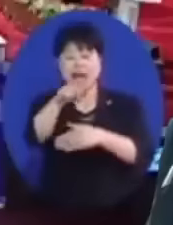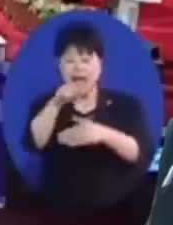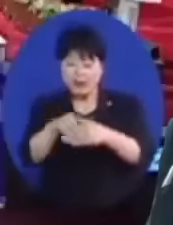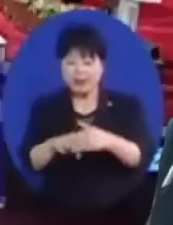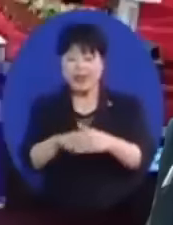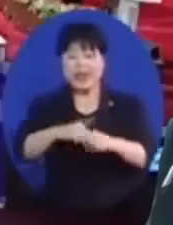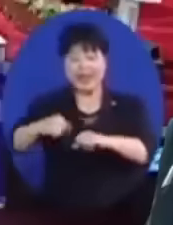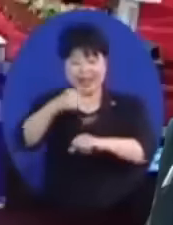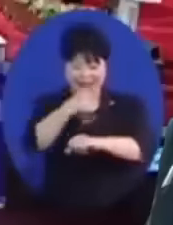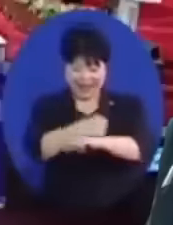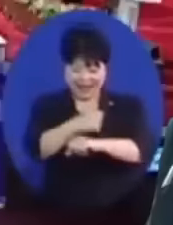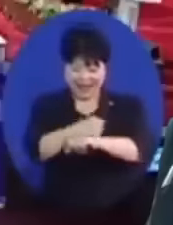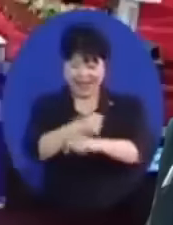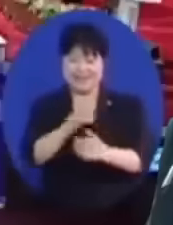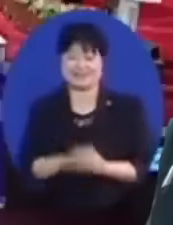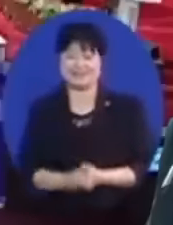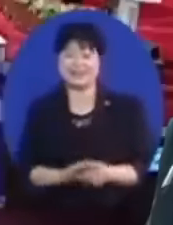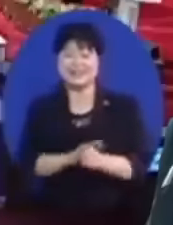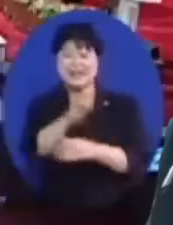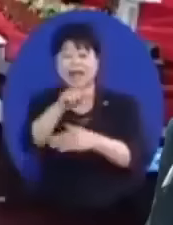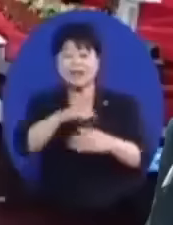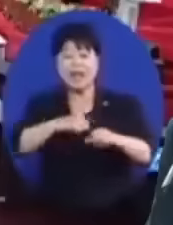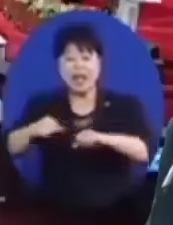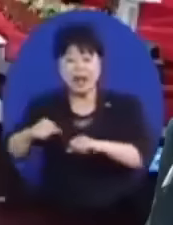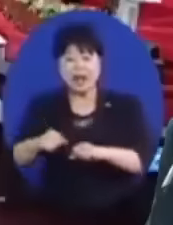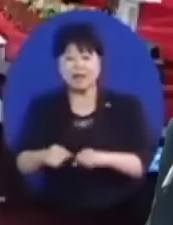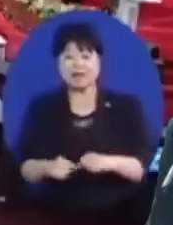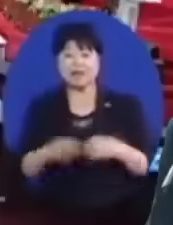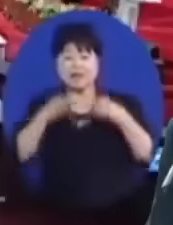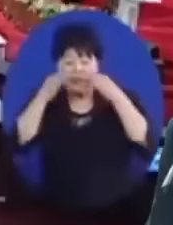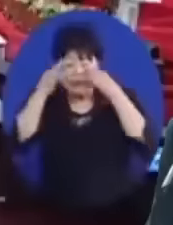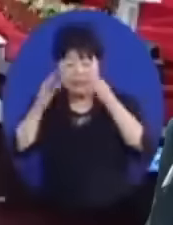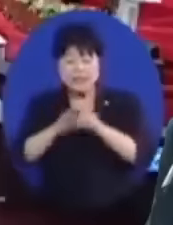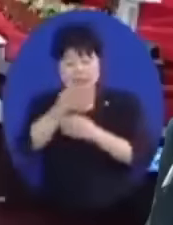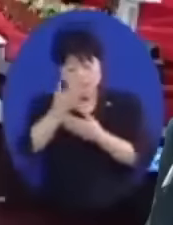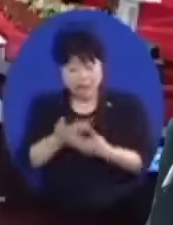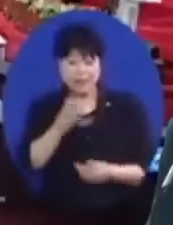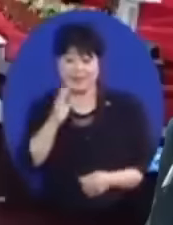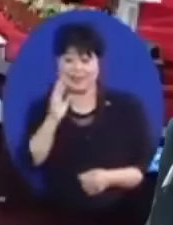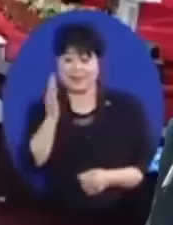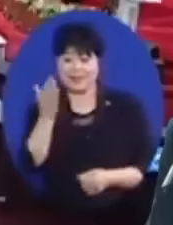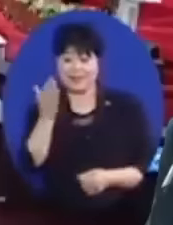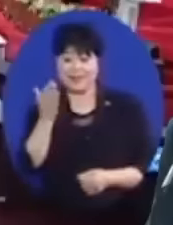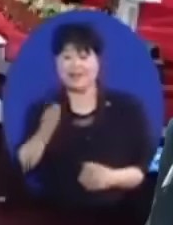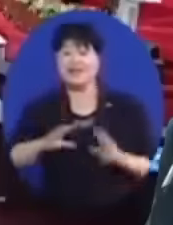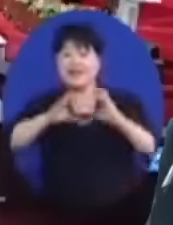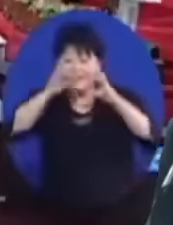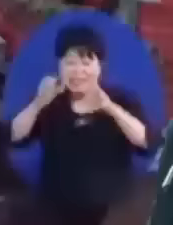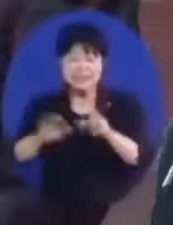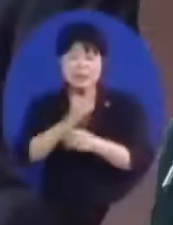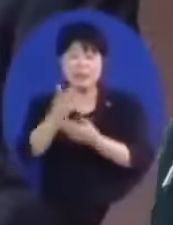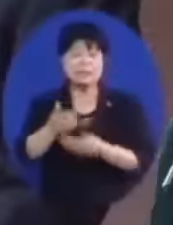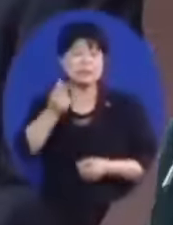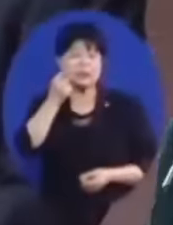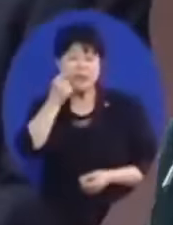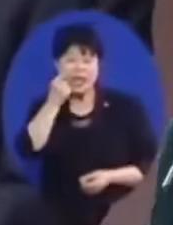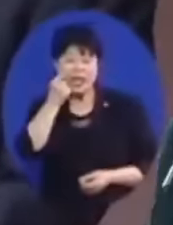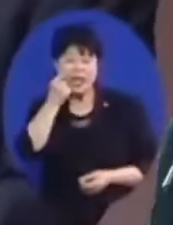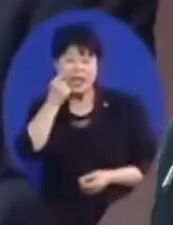가운데서 행하라고 말한 것입니다. 사랑 가운데서 행하려고 하면 사랑을 받아야 되는 것입니다. 세상의 사랑을 받지